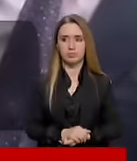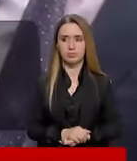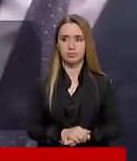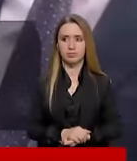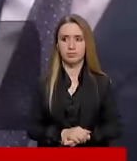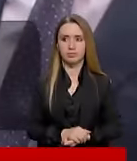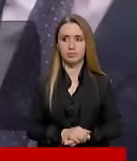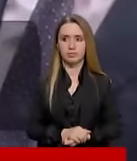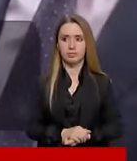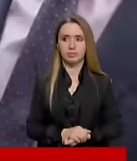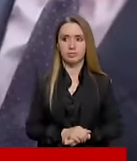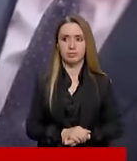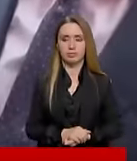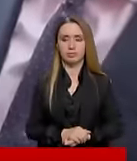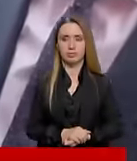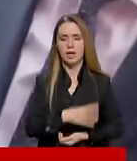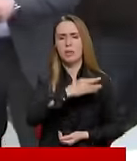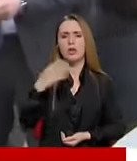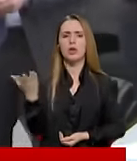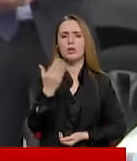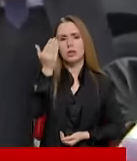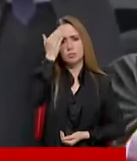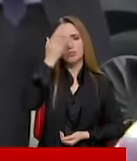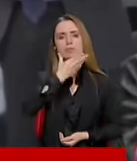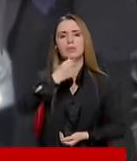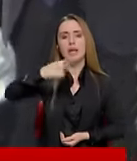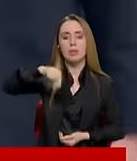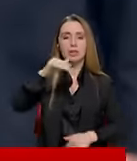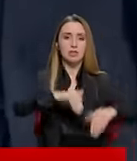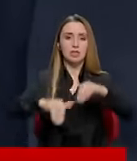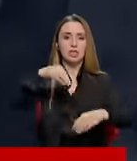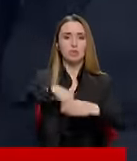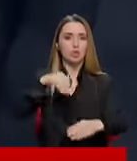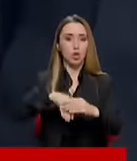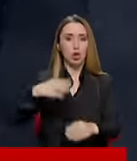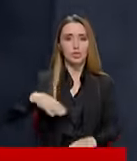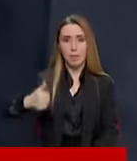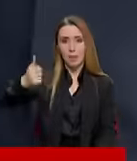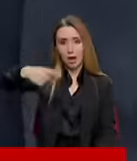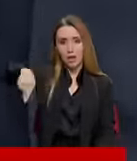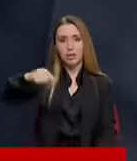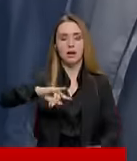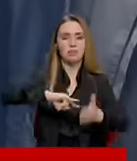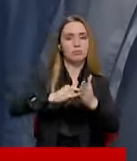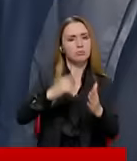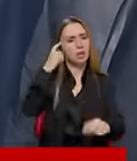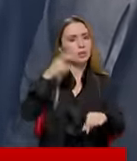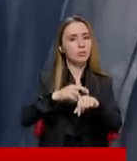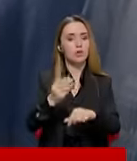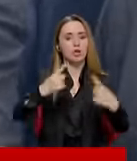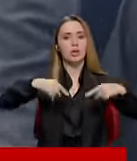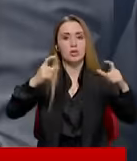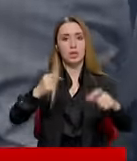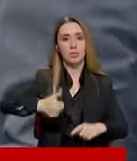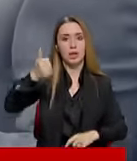olmadı 48 500 milyonlarca Dar gelirli emekli seçim için oy isteyen Bakanlara geçimi hatırlatıyor çevre ve